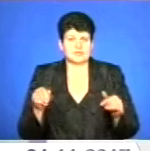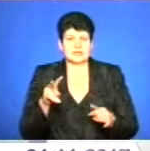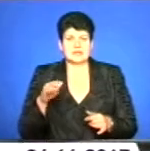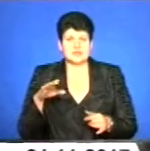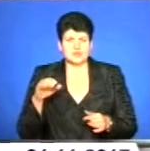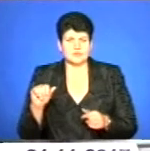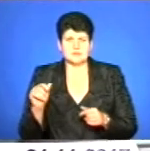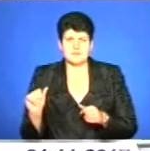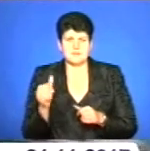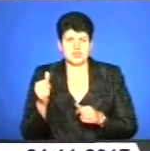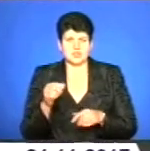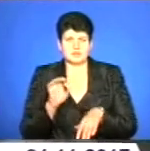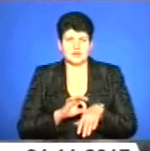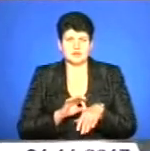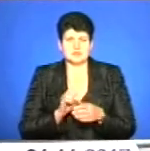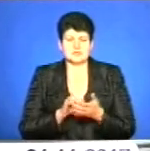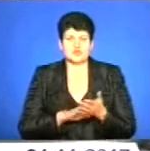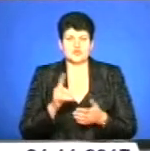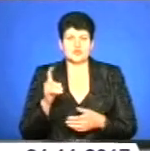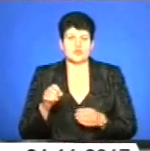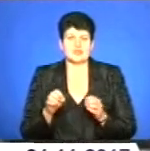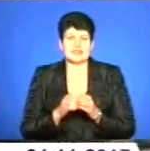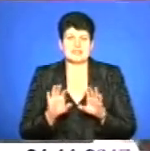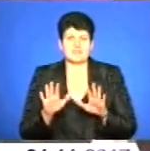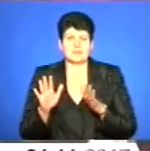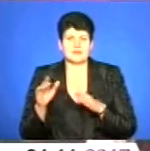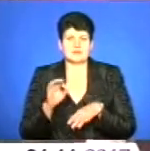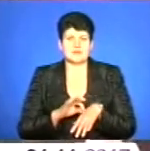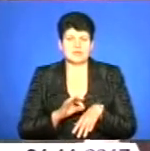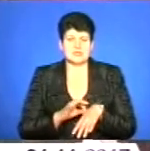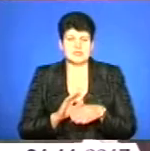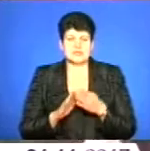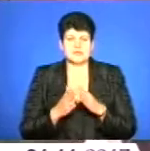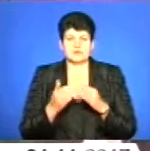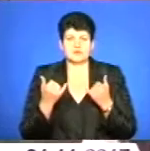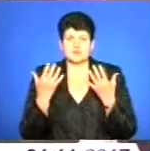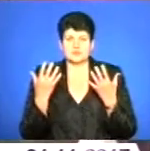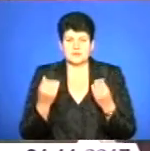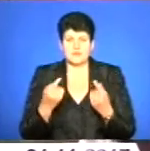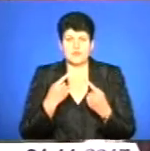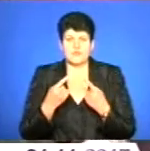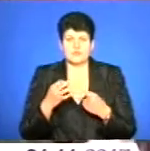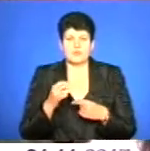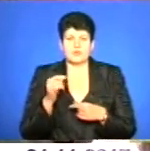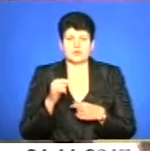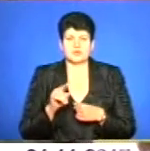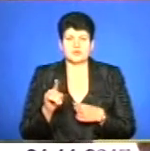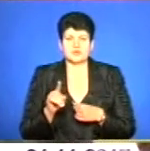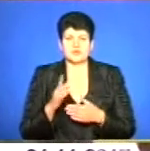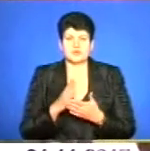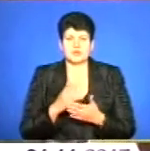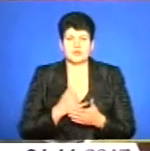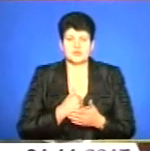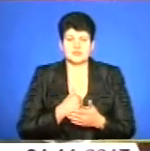первинним діагнозом зафіксовано 110 випадків захворювання. Станом на сьогоднішній день ми говоримо про те, що є у